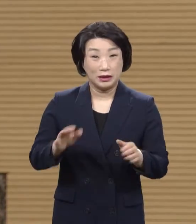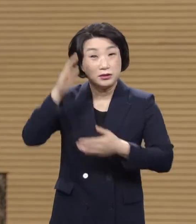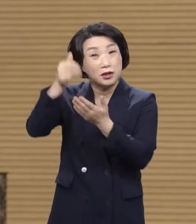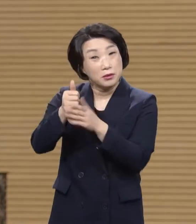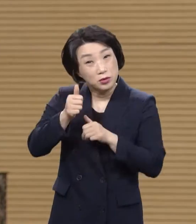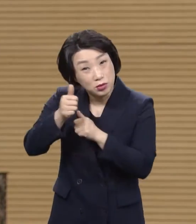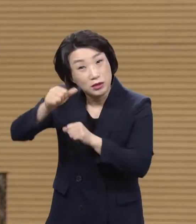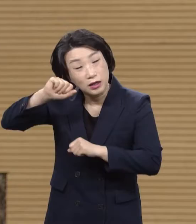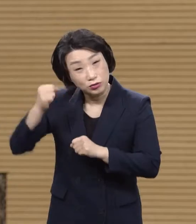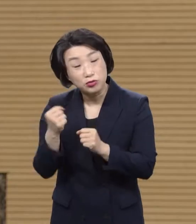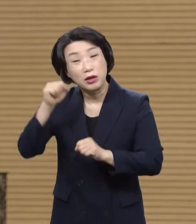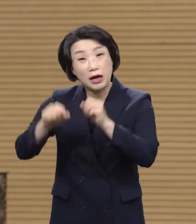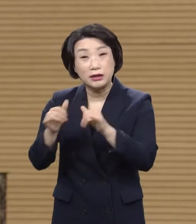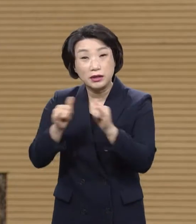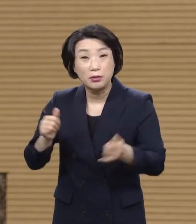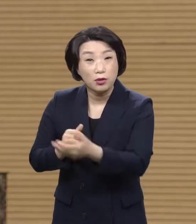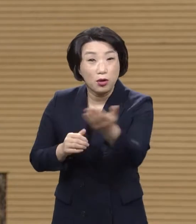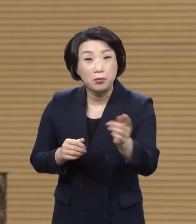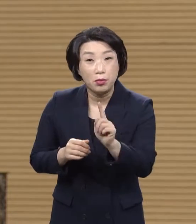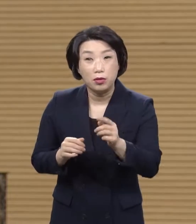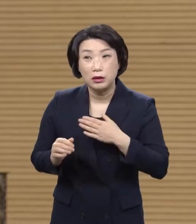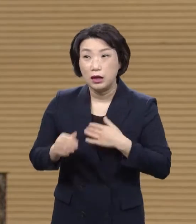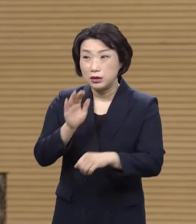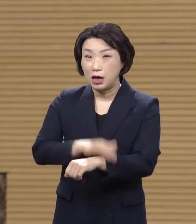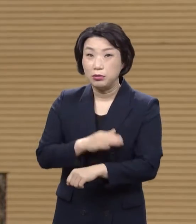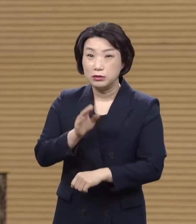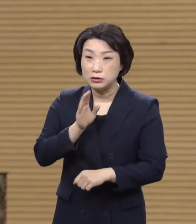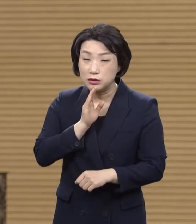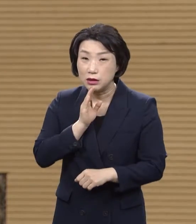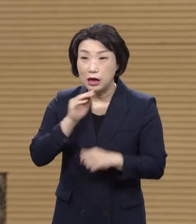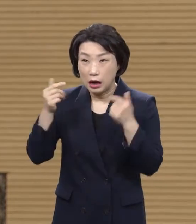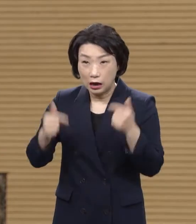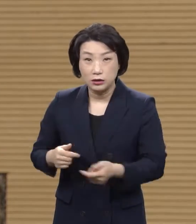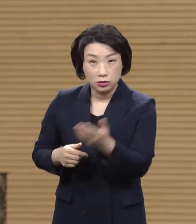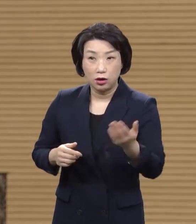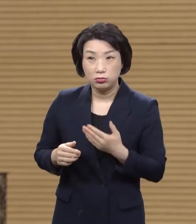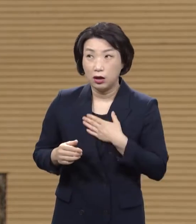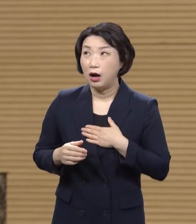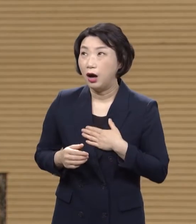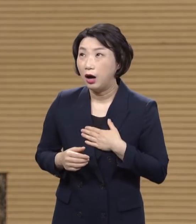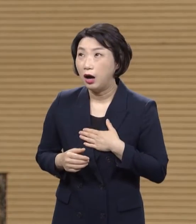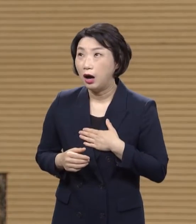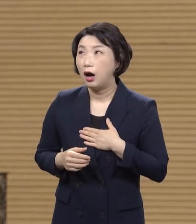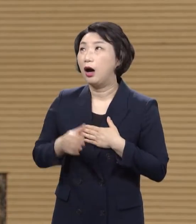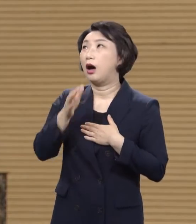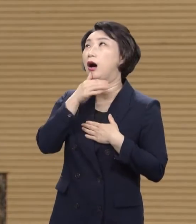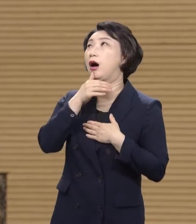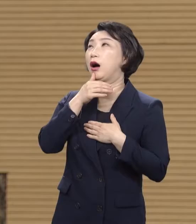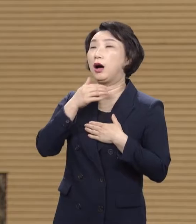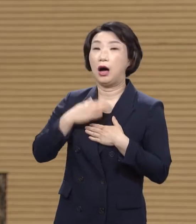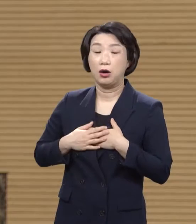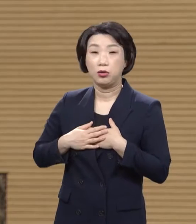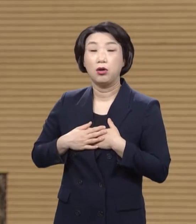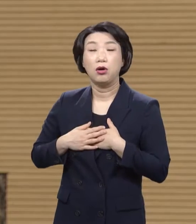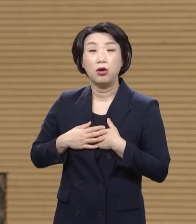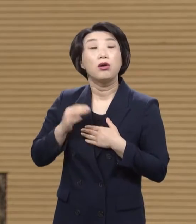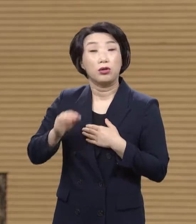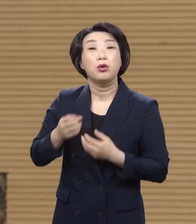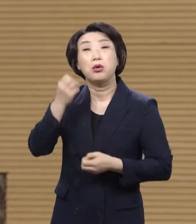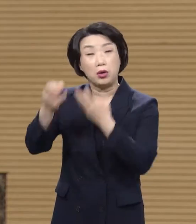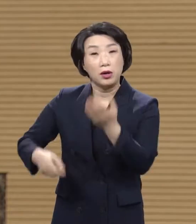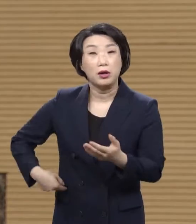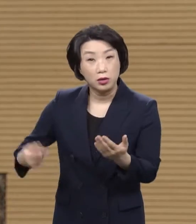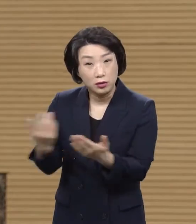성령을 쫓아 행하는 사람은 잘못한 진실을 항상 드러내기 때문에 회개하는 것이라.